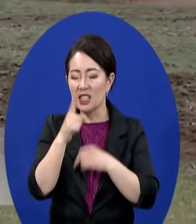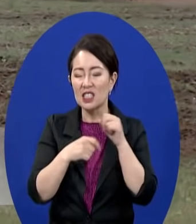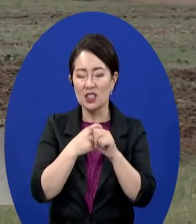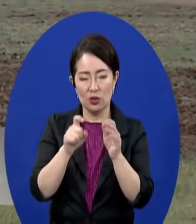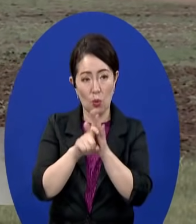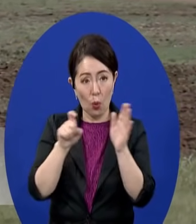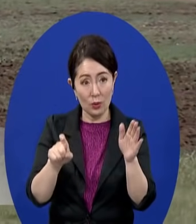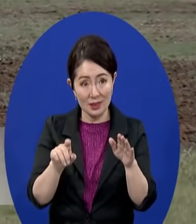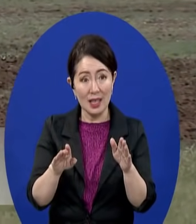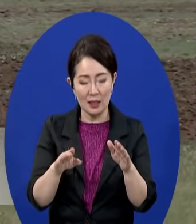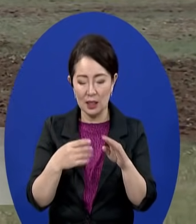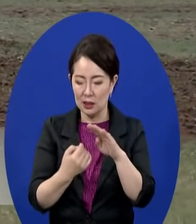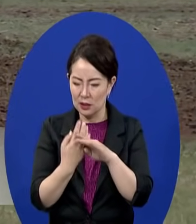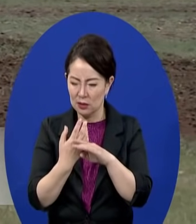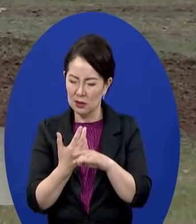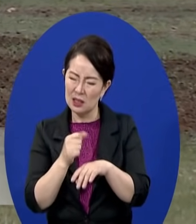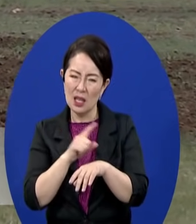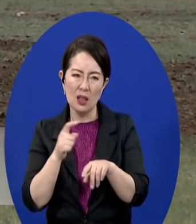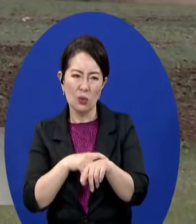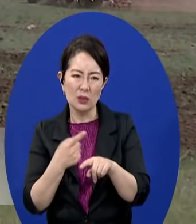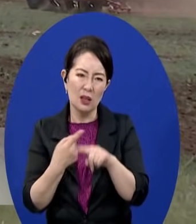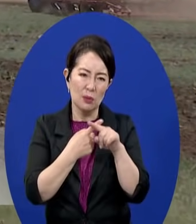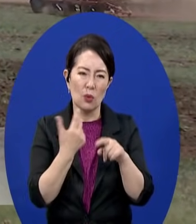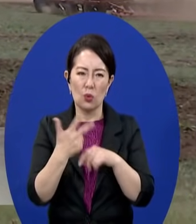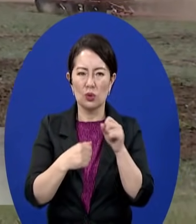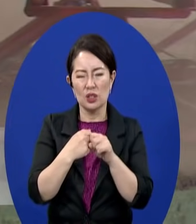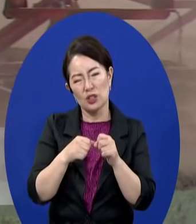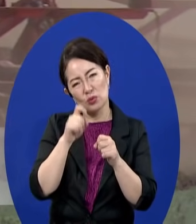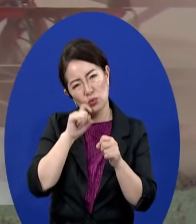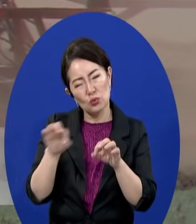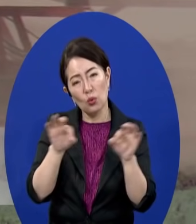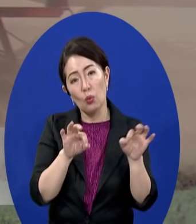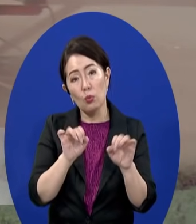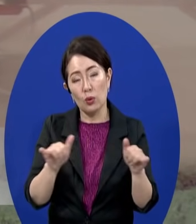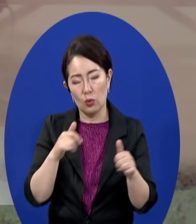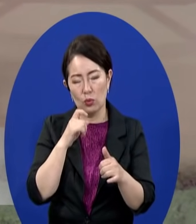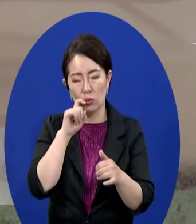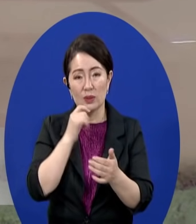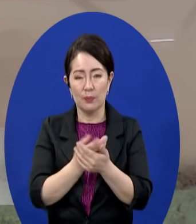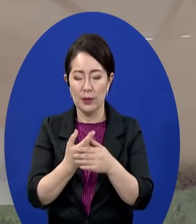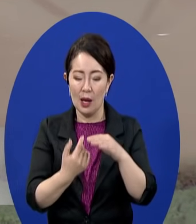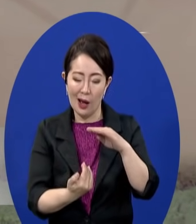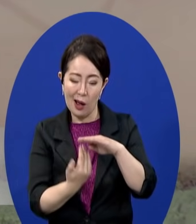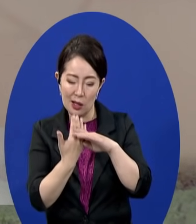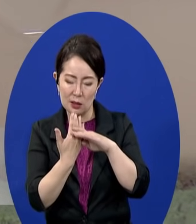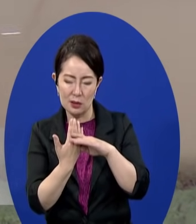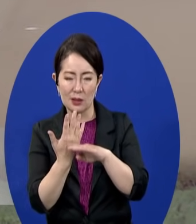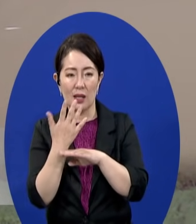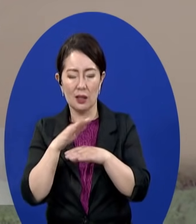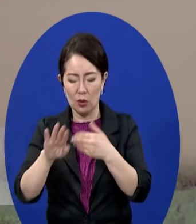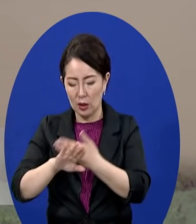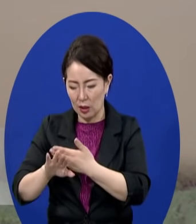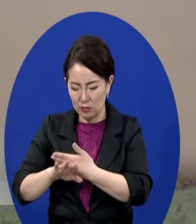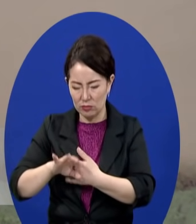тариаланчид зээлийн хугацааг 3 жил болгон сунгах хүсэлтэй байгаагаа илэрхийлж байсан юм. Тэд хөрс боловсруулалт, өрнөж тариалалт, арчилгаа хураалт